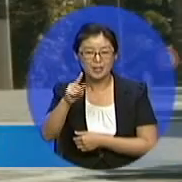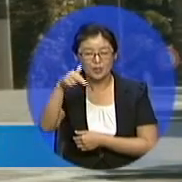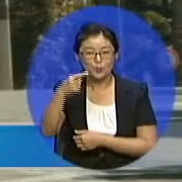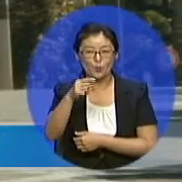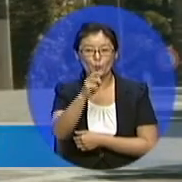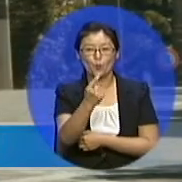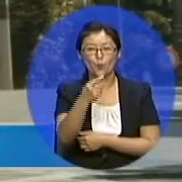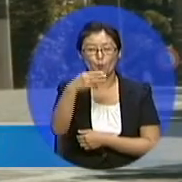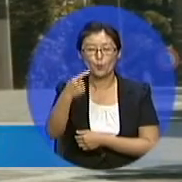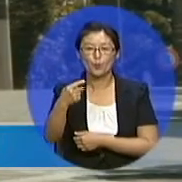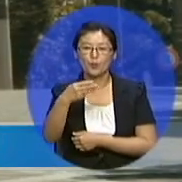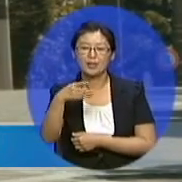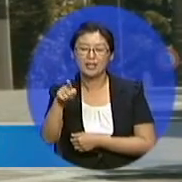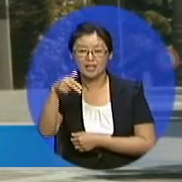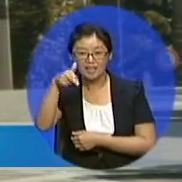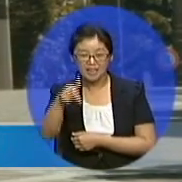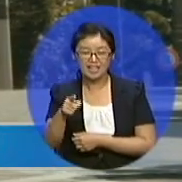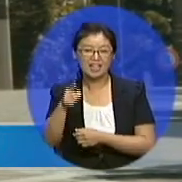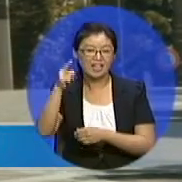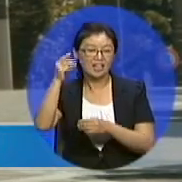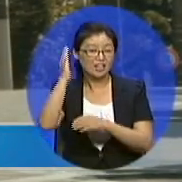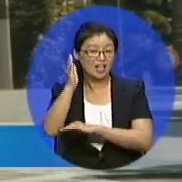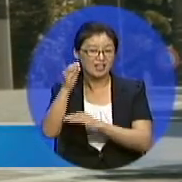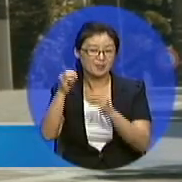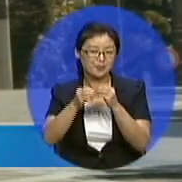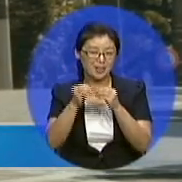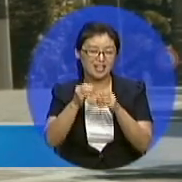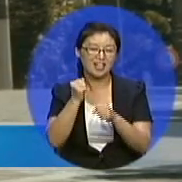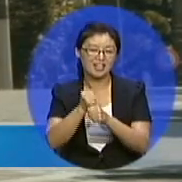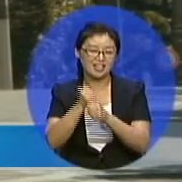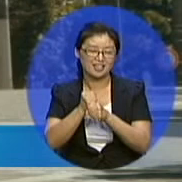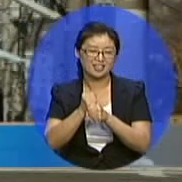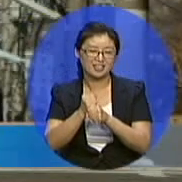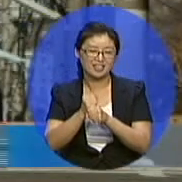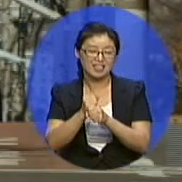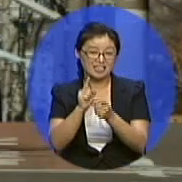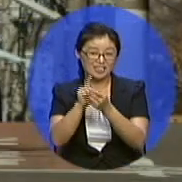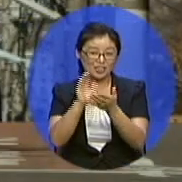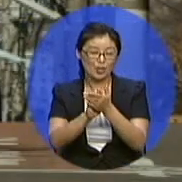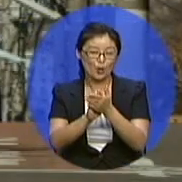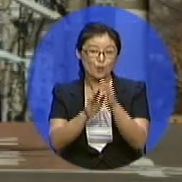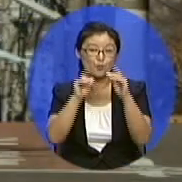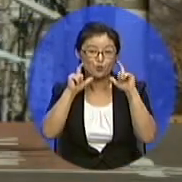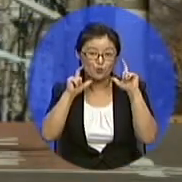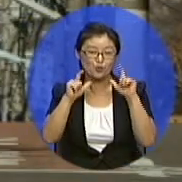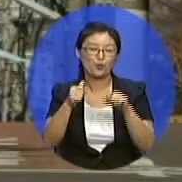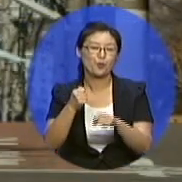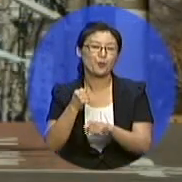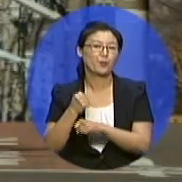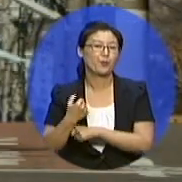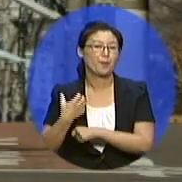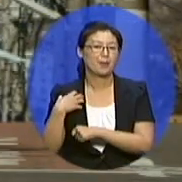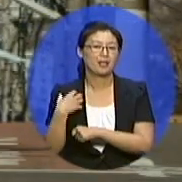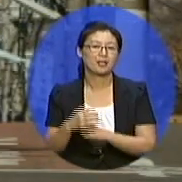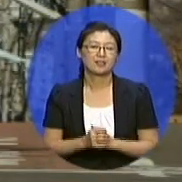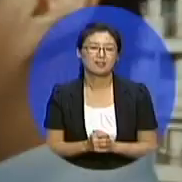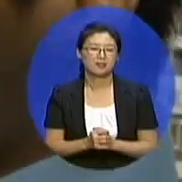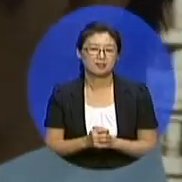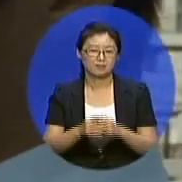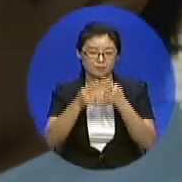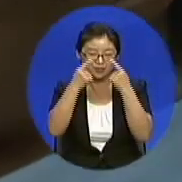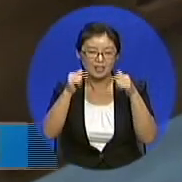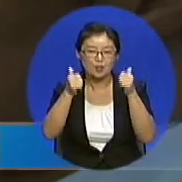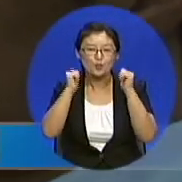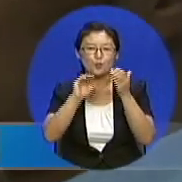오토다케 히로타다가 쓴 동명소설을 원작으로 오토다케가 직접 주인공 교사를 연기했습니다. 대학 졸업